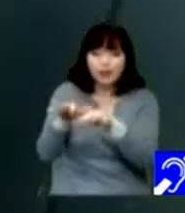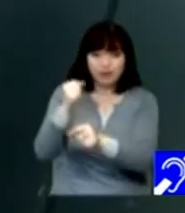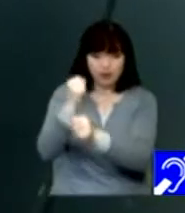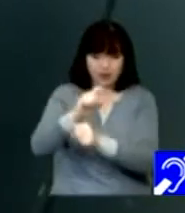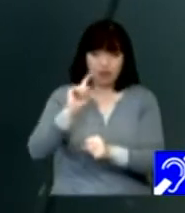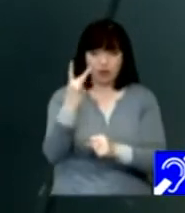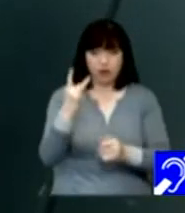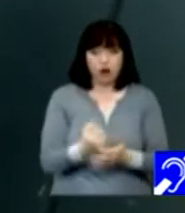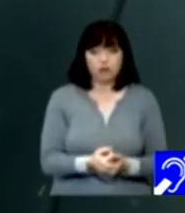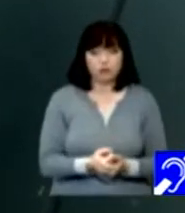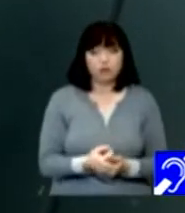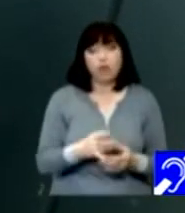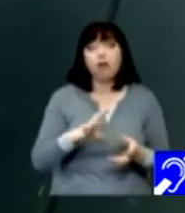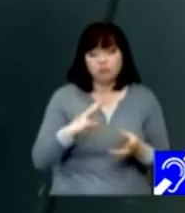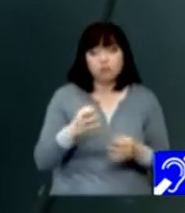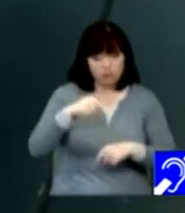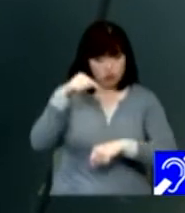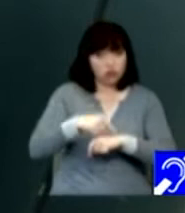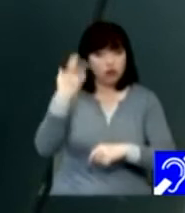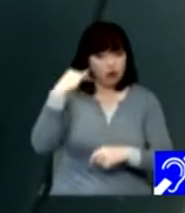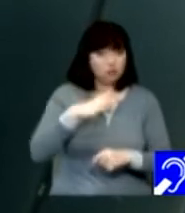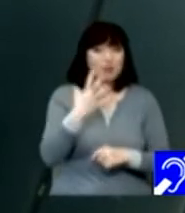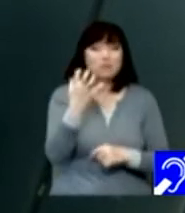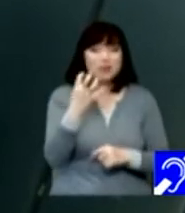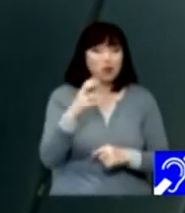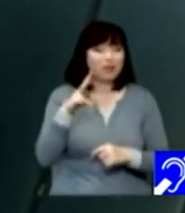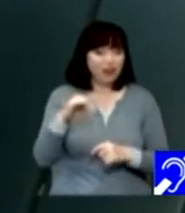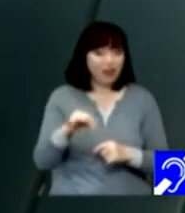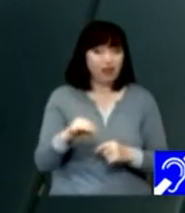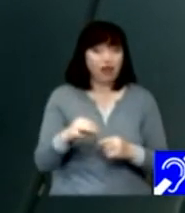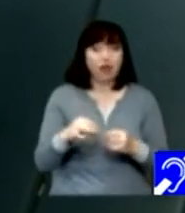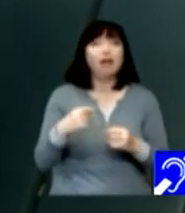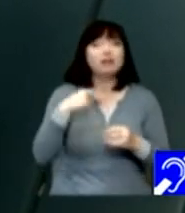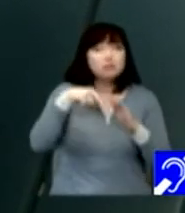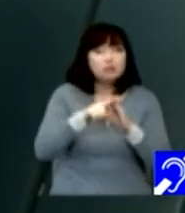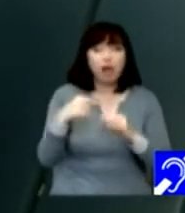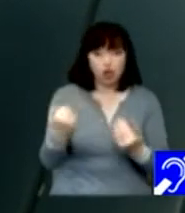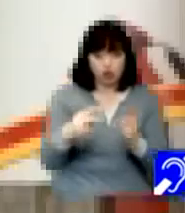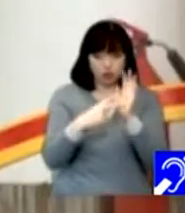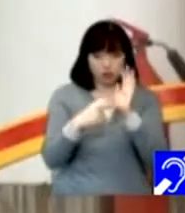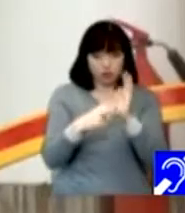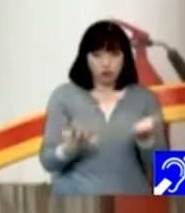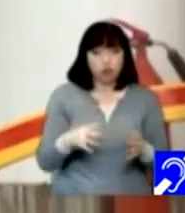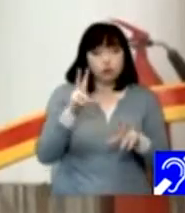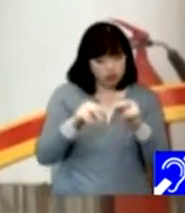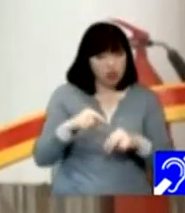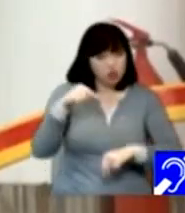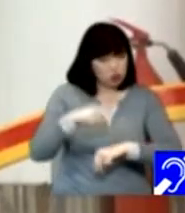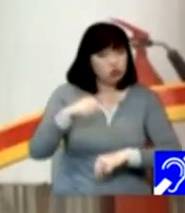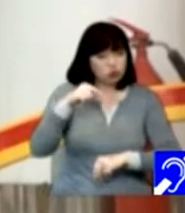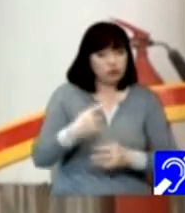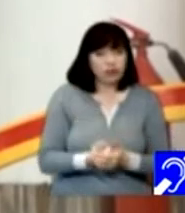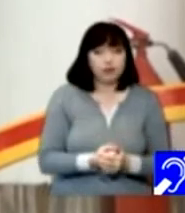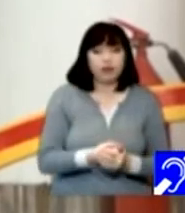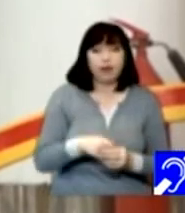noastră. Da, se simte. Adică dacă făceam plinul înainte cu 500 de lei, acum trebuie să scoatem 700 de lei. Se simte. Experții în